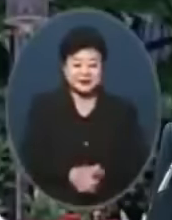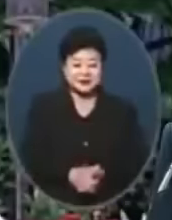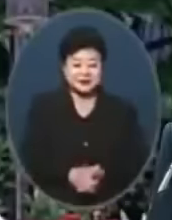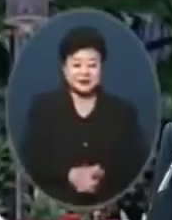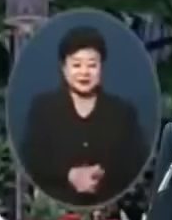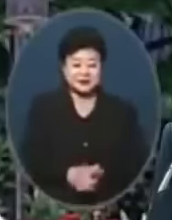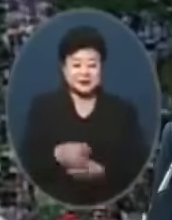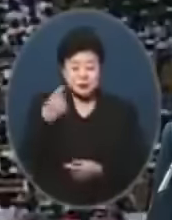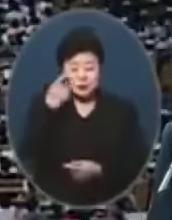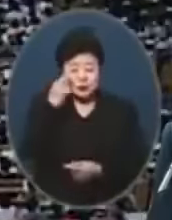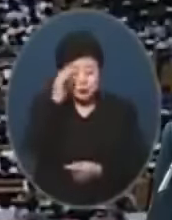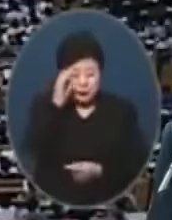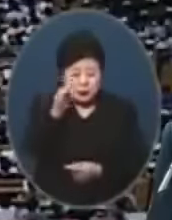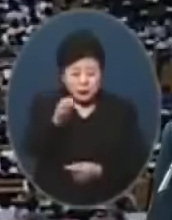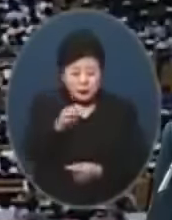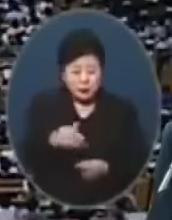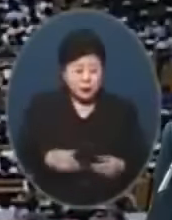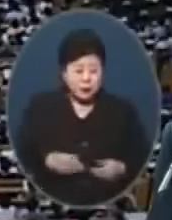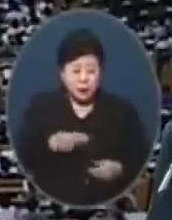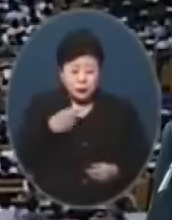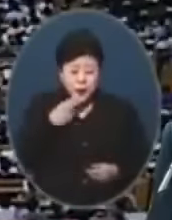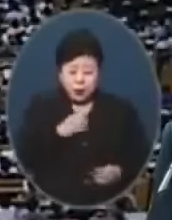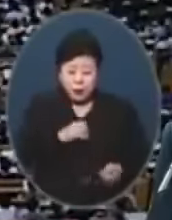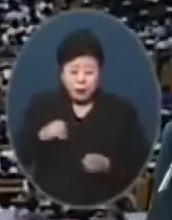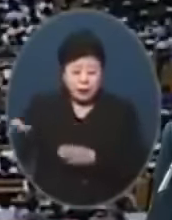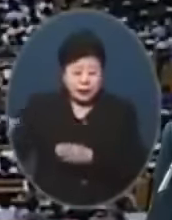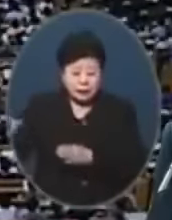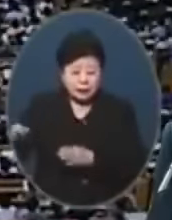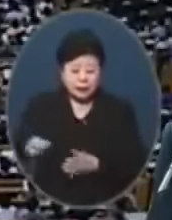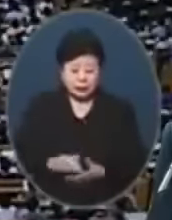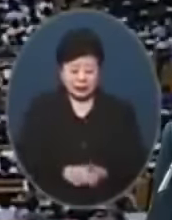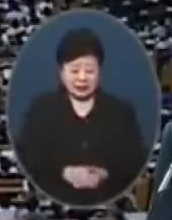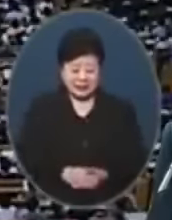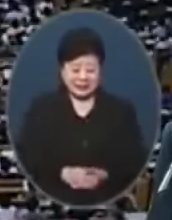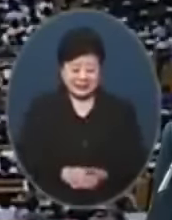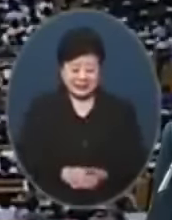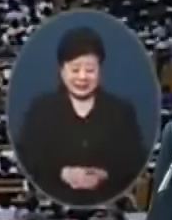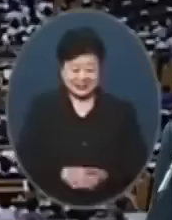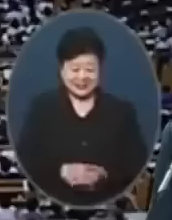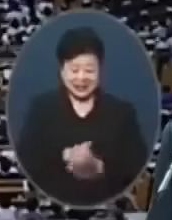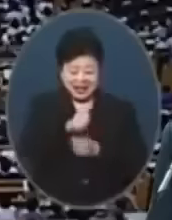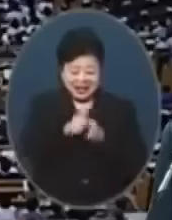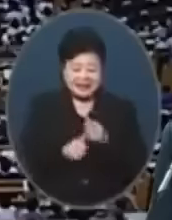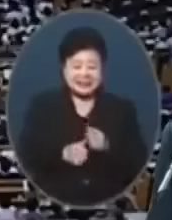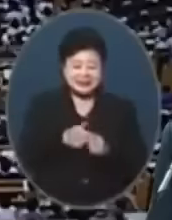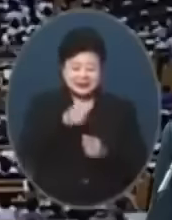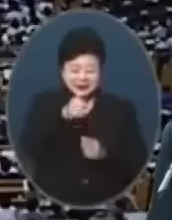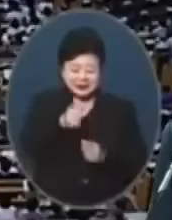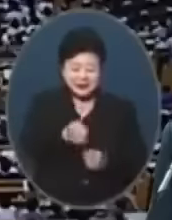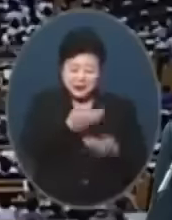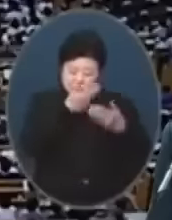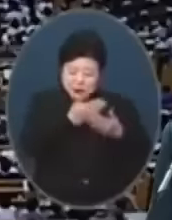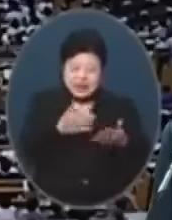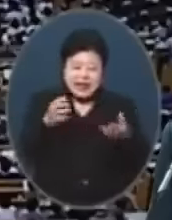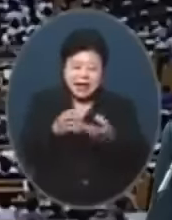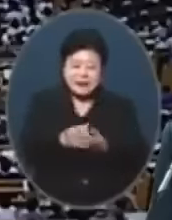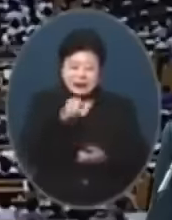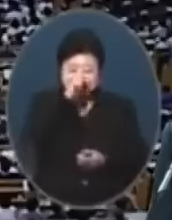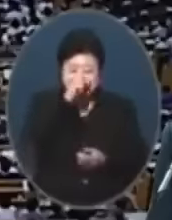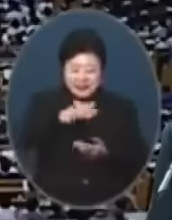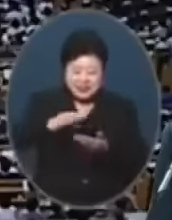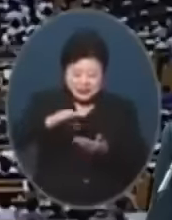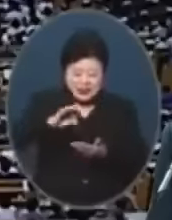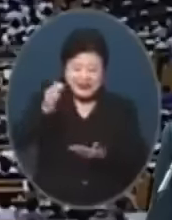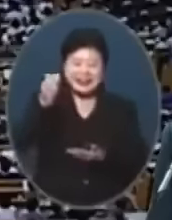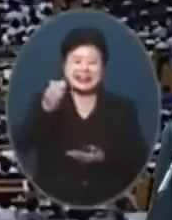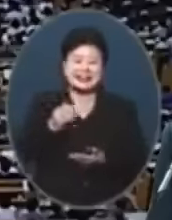우리 눈에 필요 없어서 버려야 할 일도 하나님은 합력하여